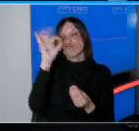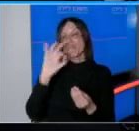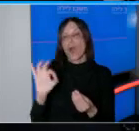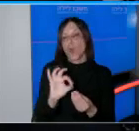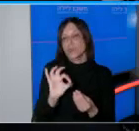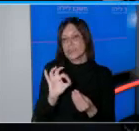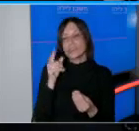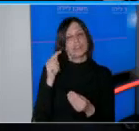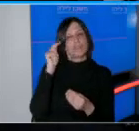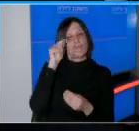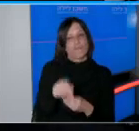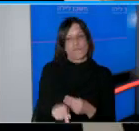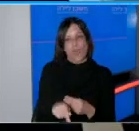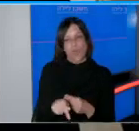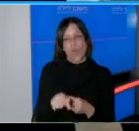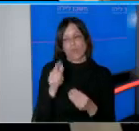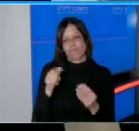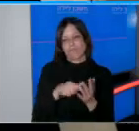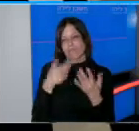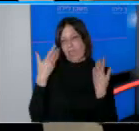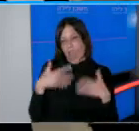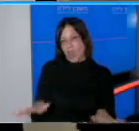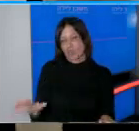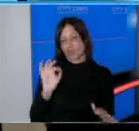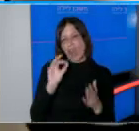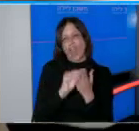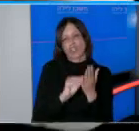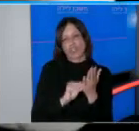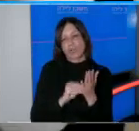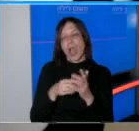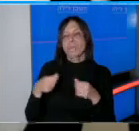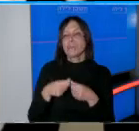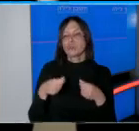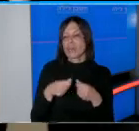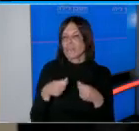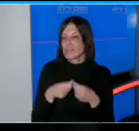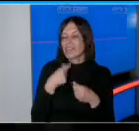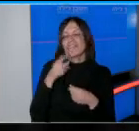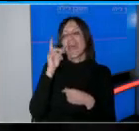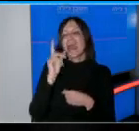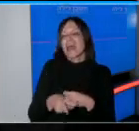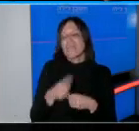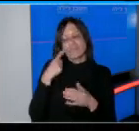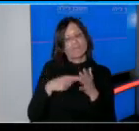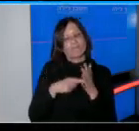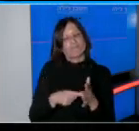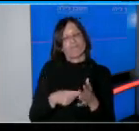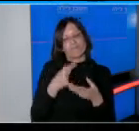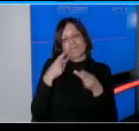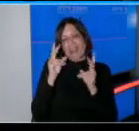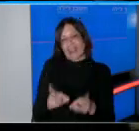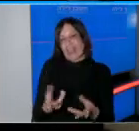מהם בוודאי יבואו מהחלשות הרשימה המשותפת. אבל חייבים להציג אלטרנטיבה לפי